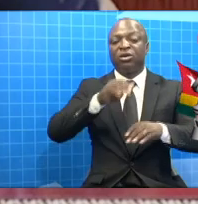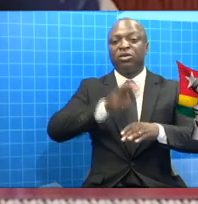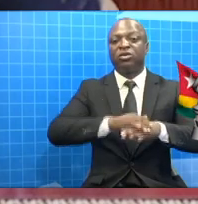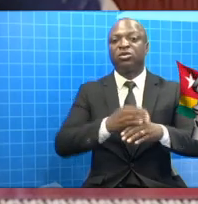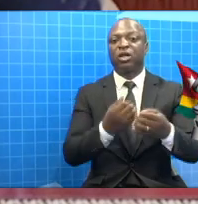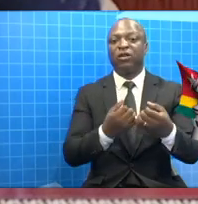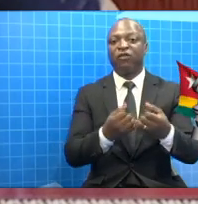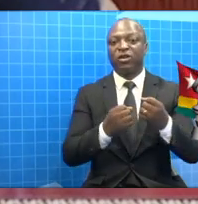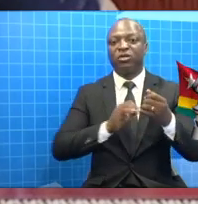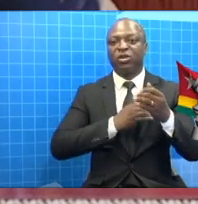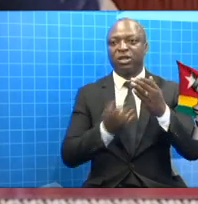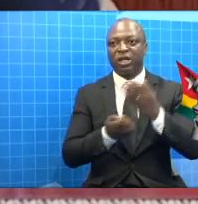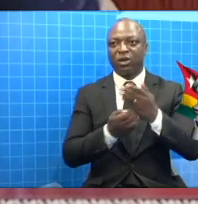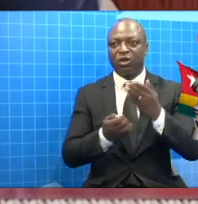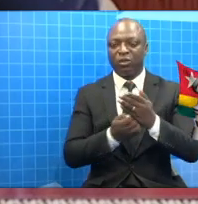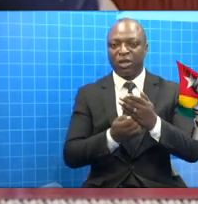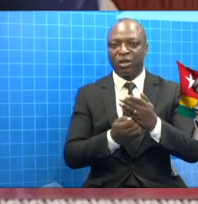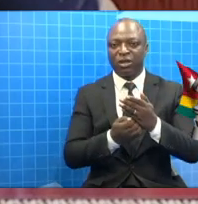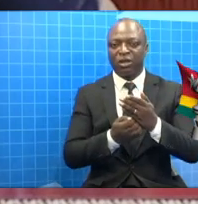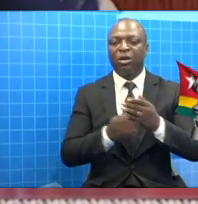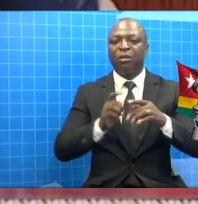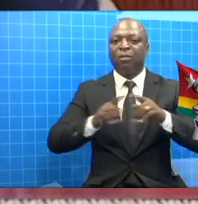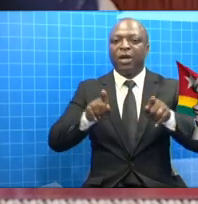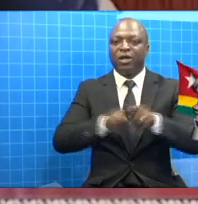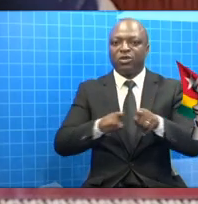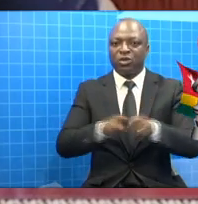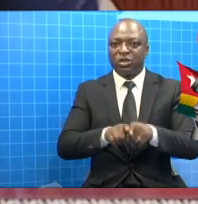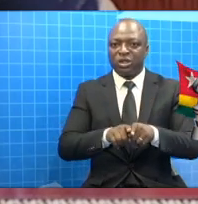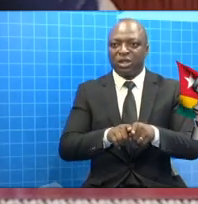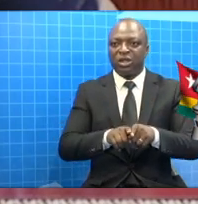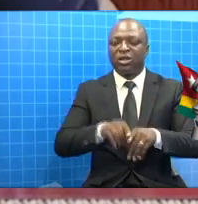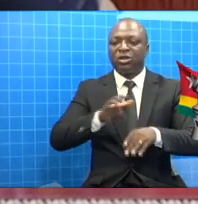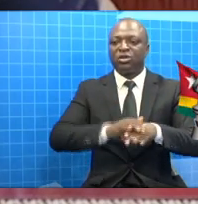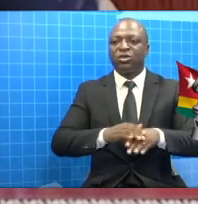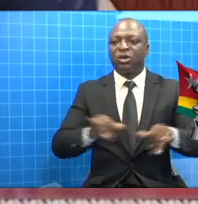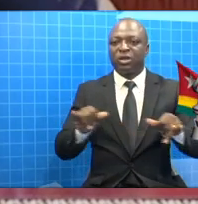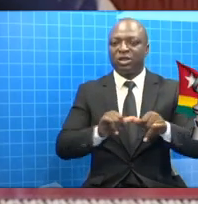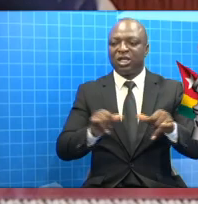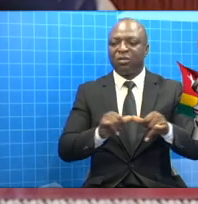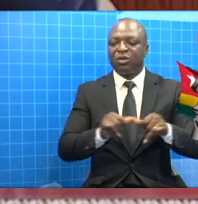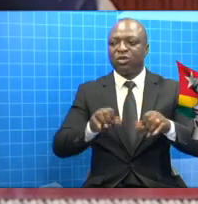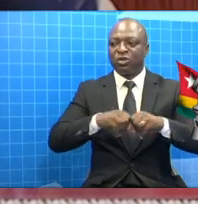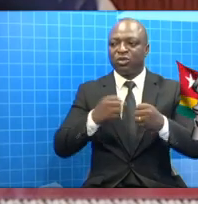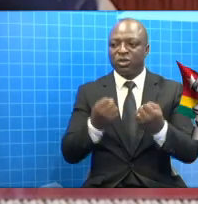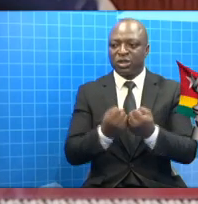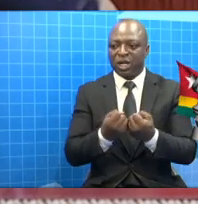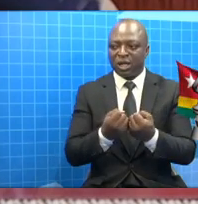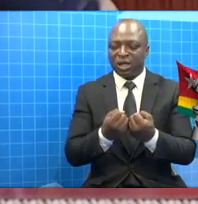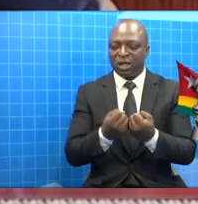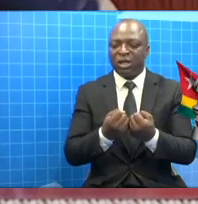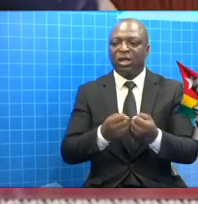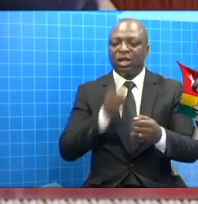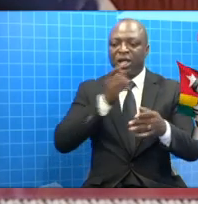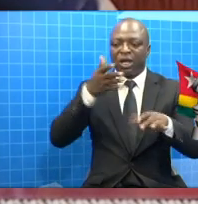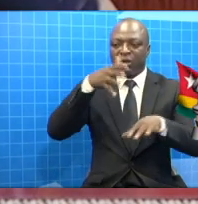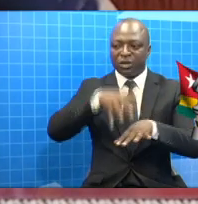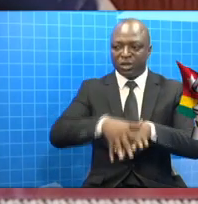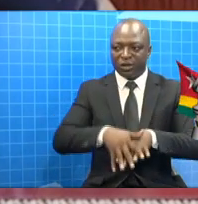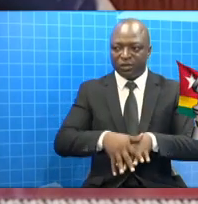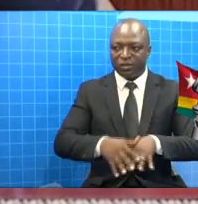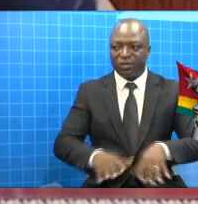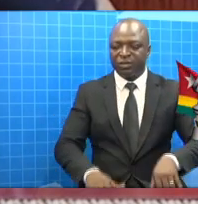forces de notre économie, mais aussi sur des mesures sociales, innovantes et inclusives.